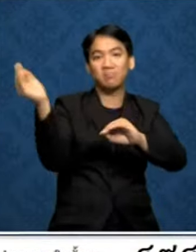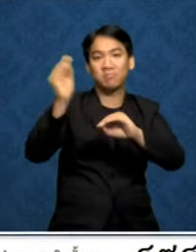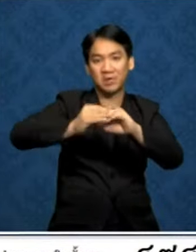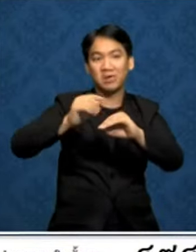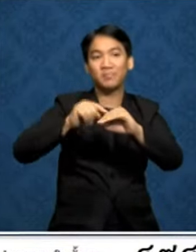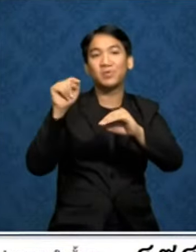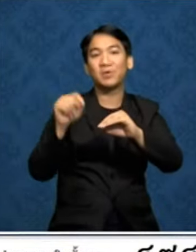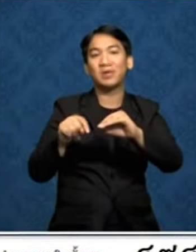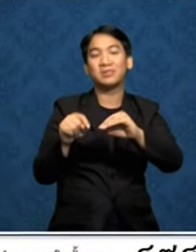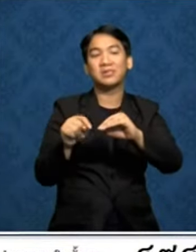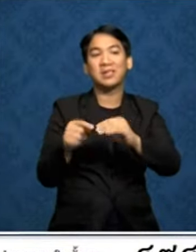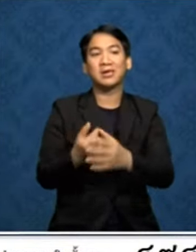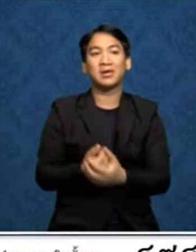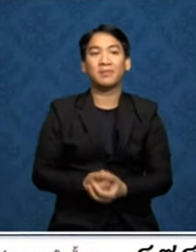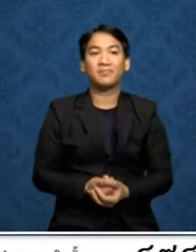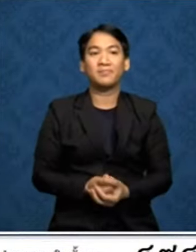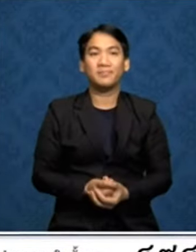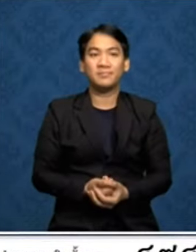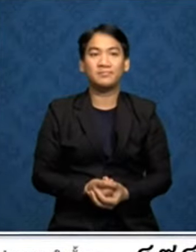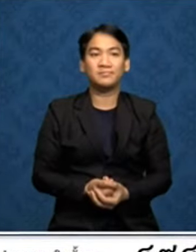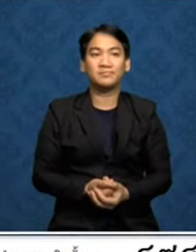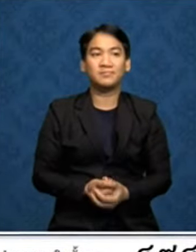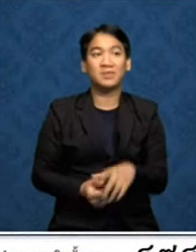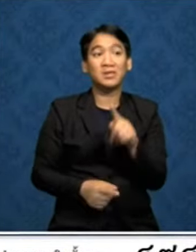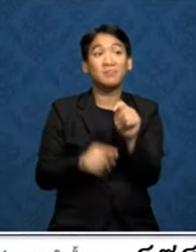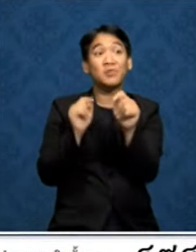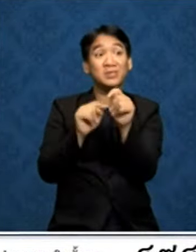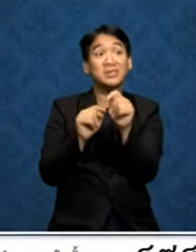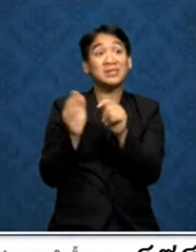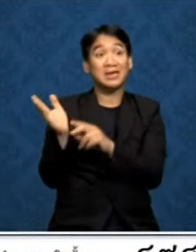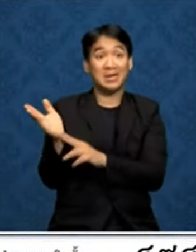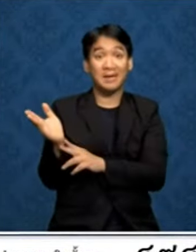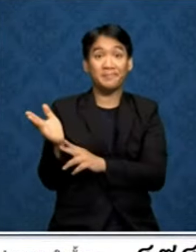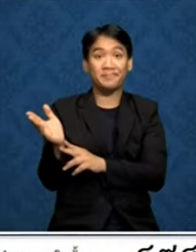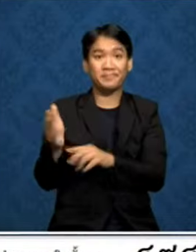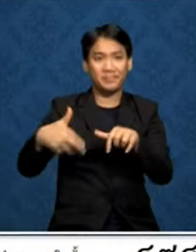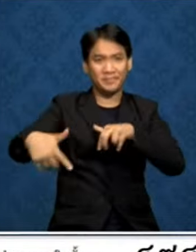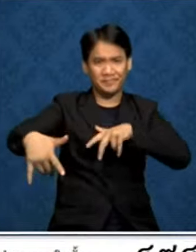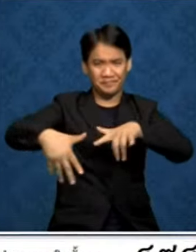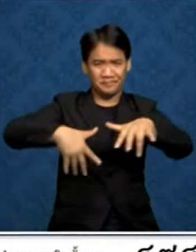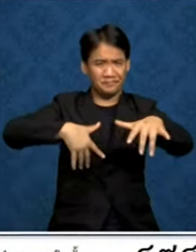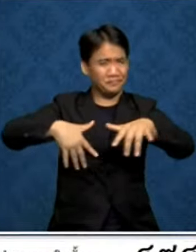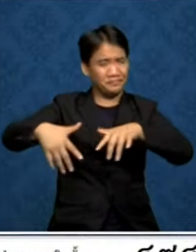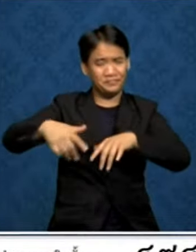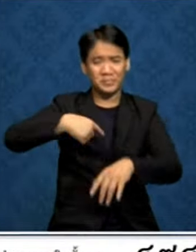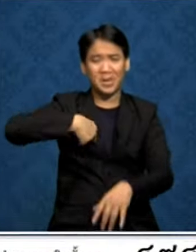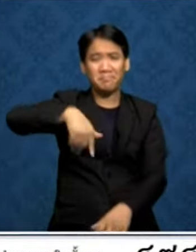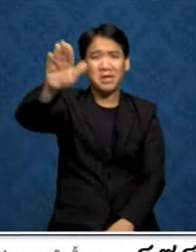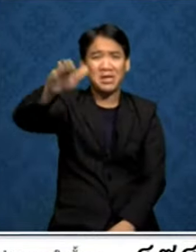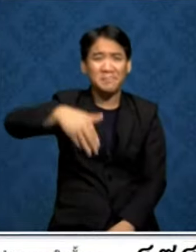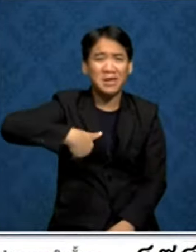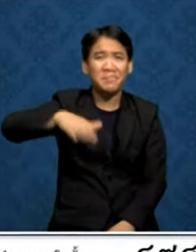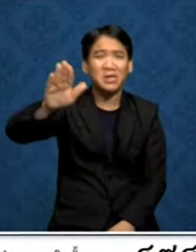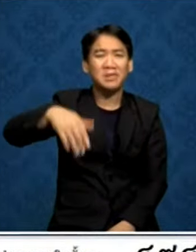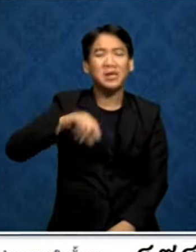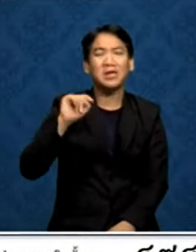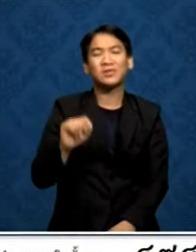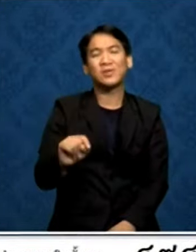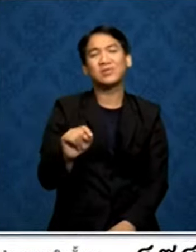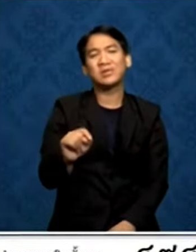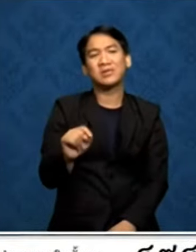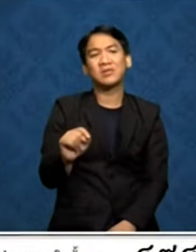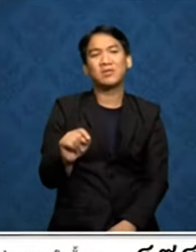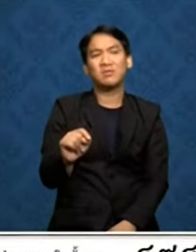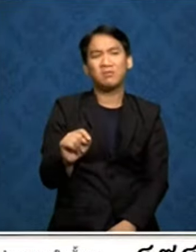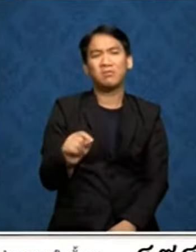ะบ้านน้ผือน้อย ตำบนห่วยไผ่่ะซึงมพน้ประาชน เทียวไปเทียวมาอยู่ตลอดเวลาค่ะจิฉันขอฝากให